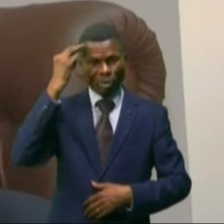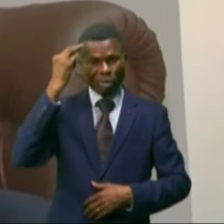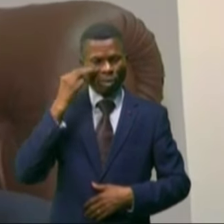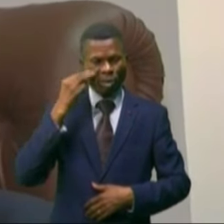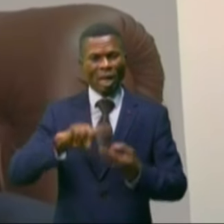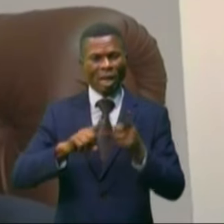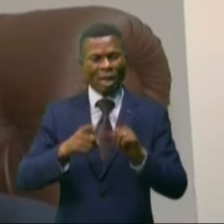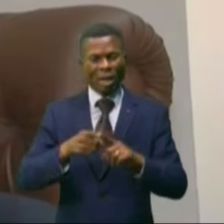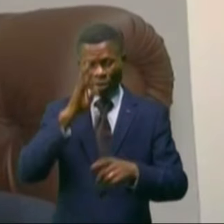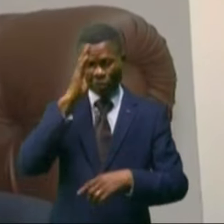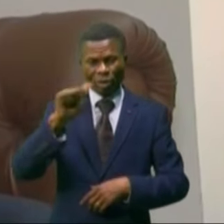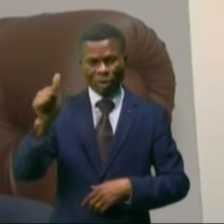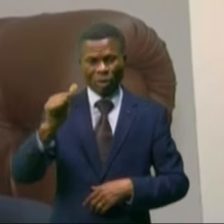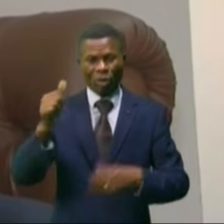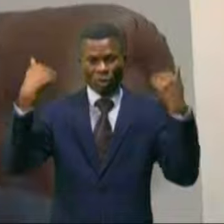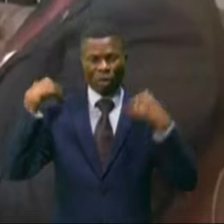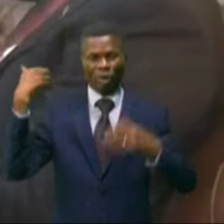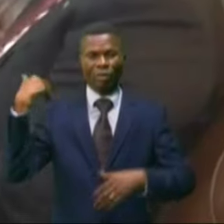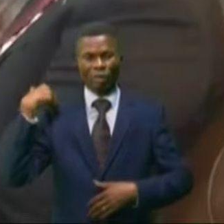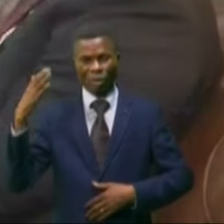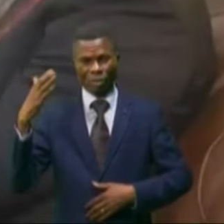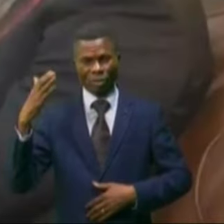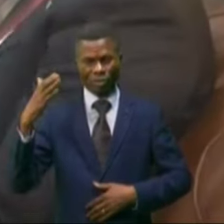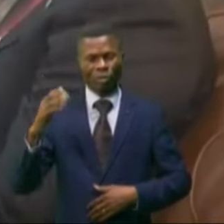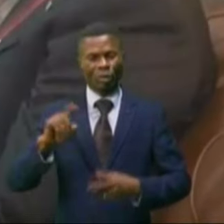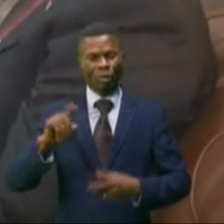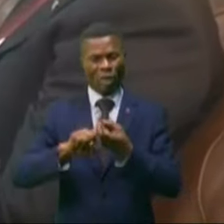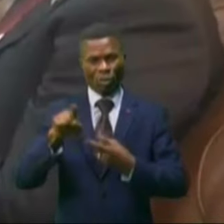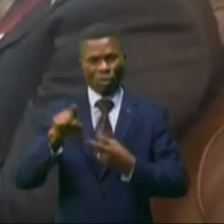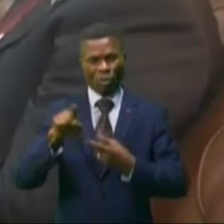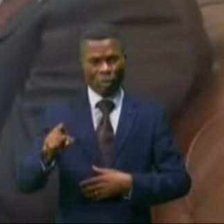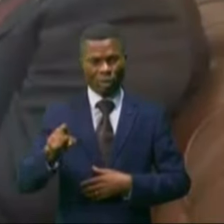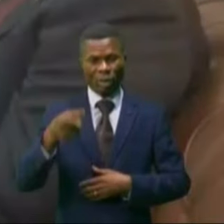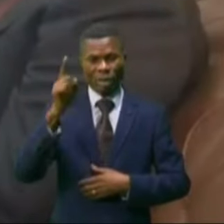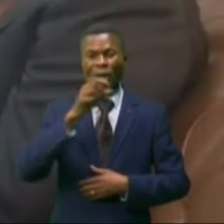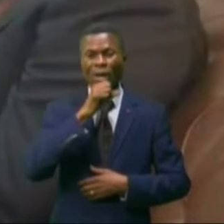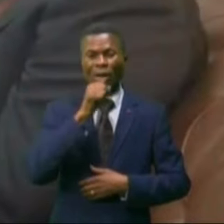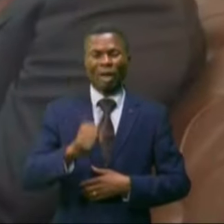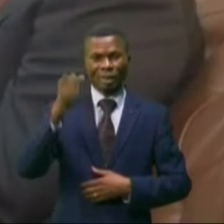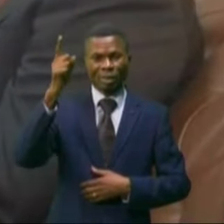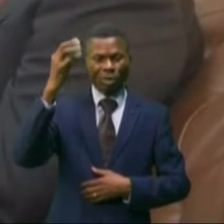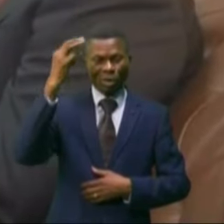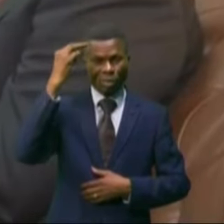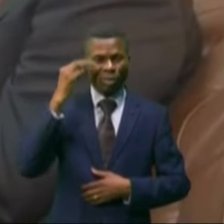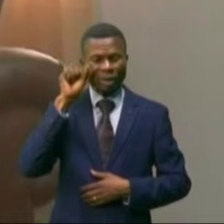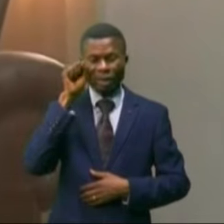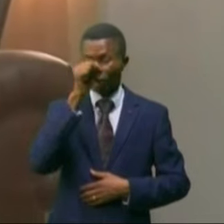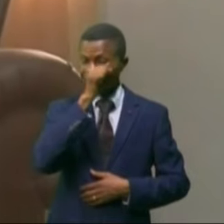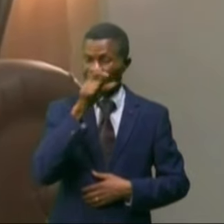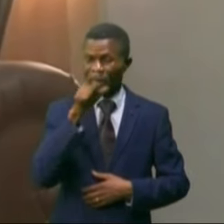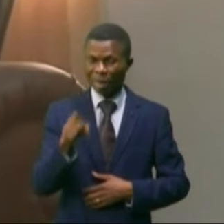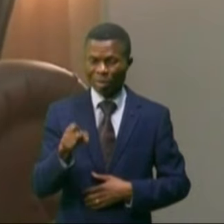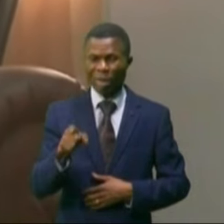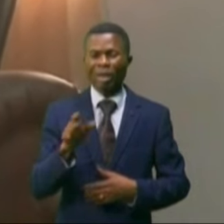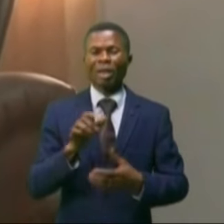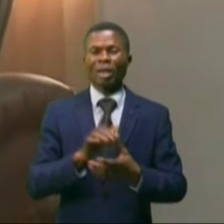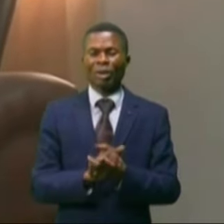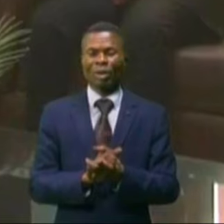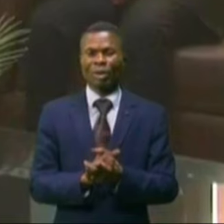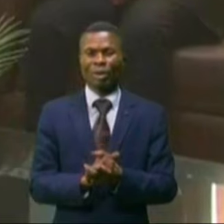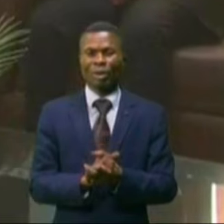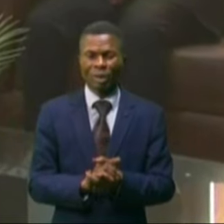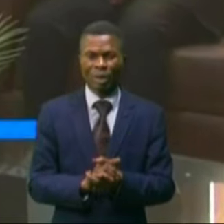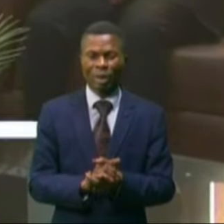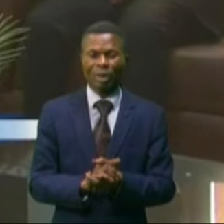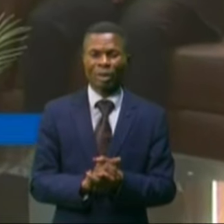lui-même ainsi qu'au chef de l'État qui lui fait confiance, le Premier ministre honoraire Jean-Michel Samalou Kondé Kengé, le féru